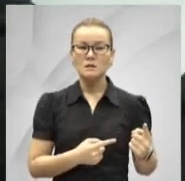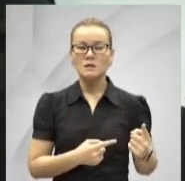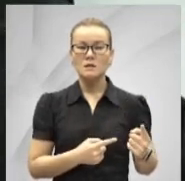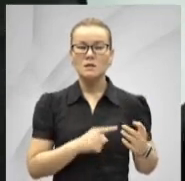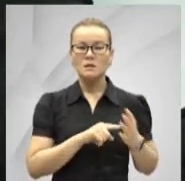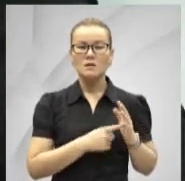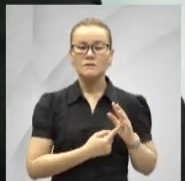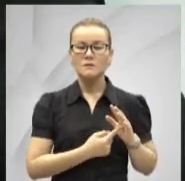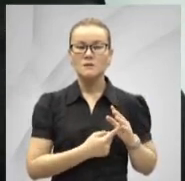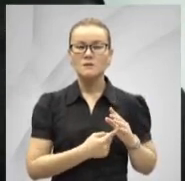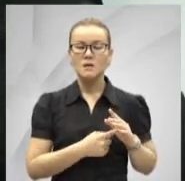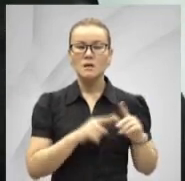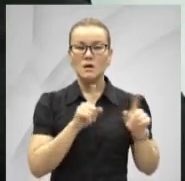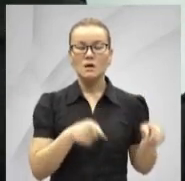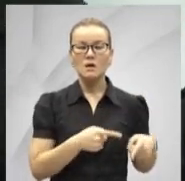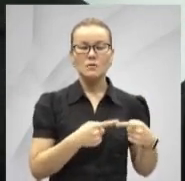1.